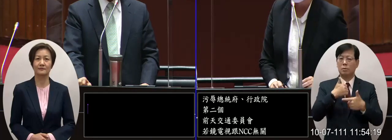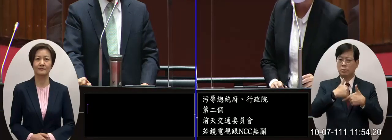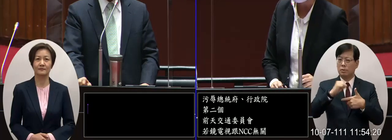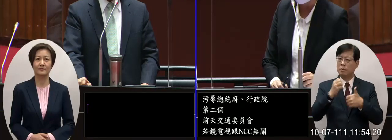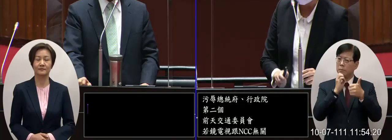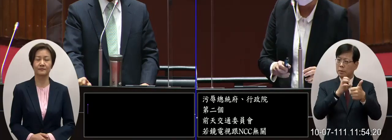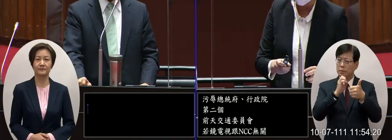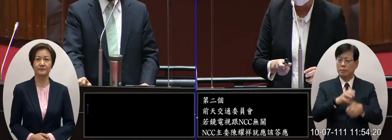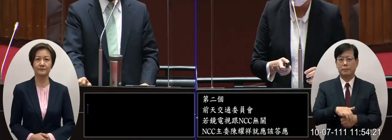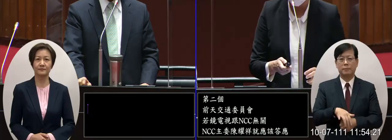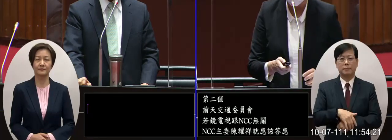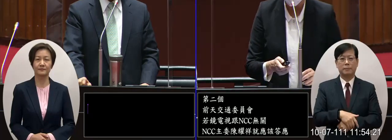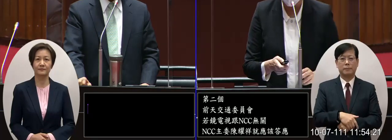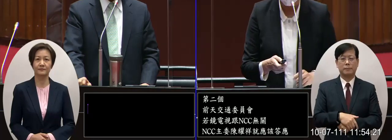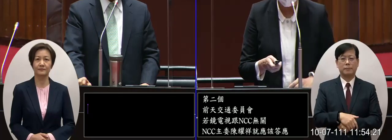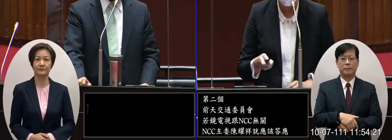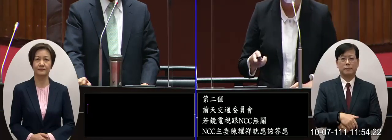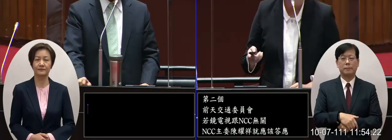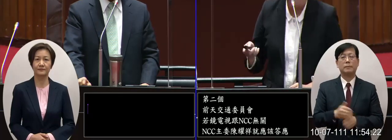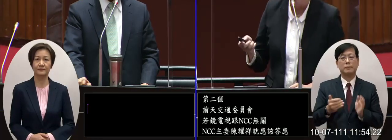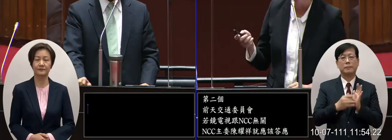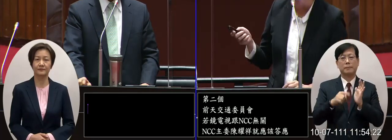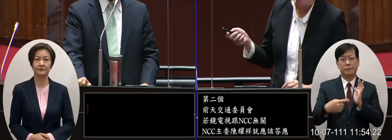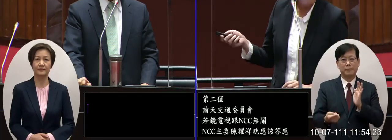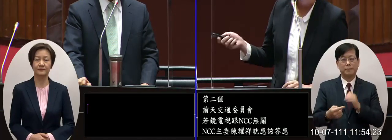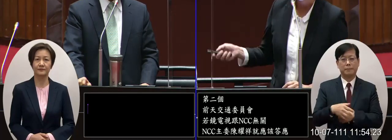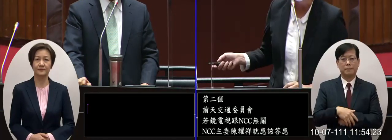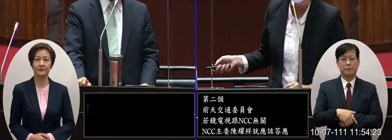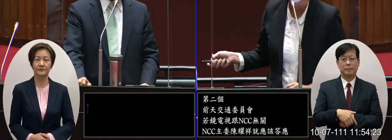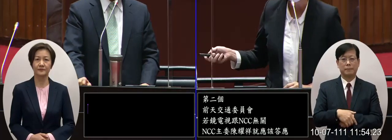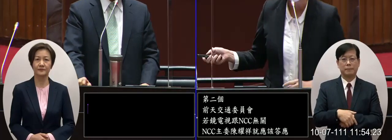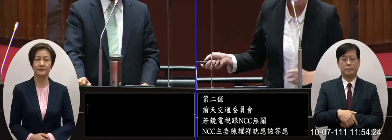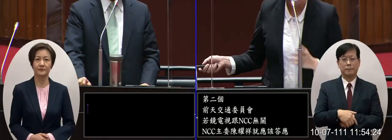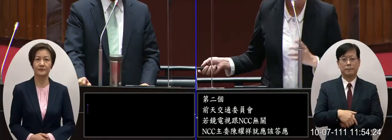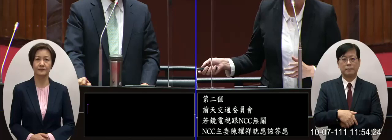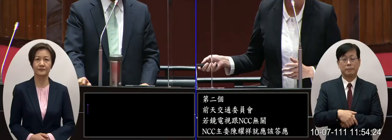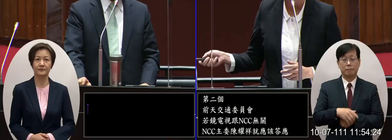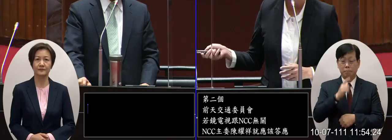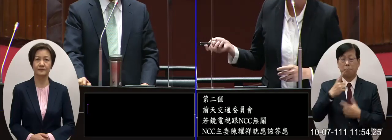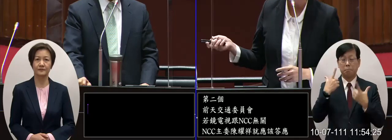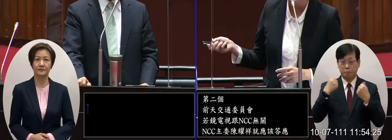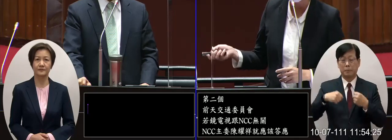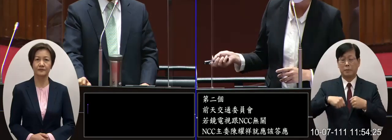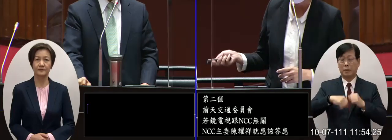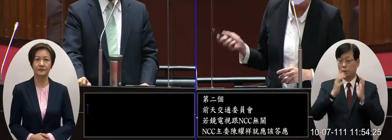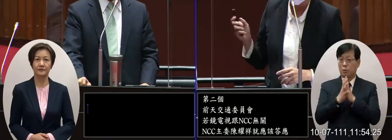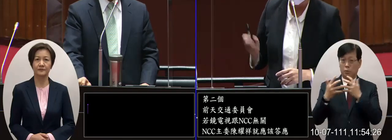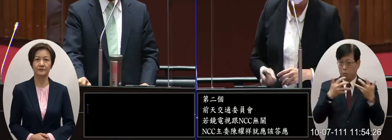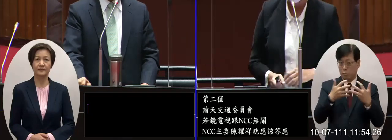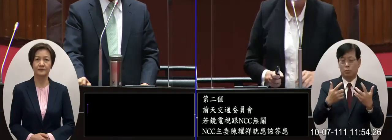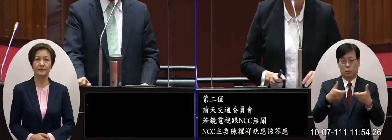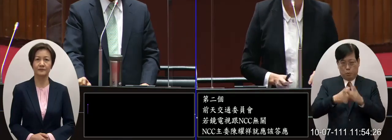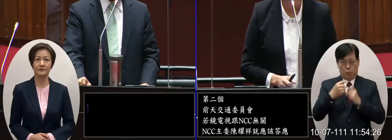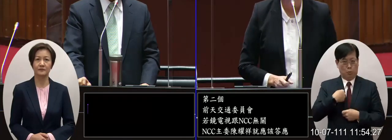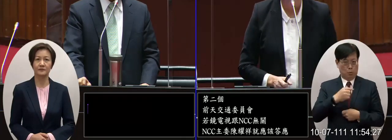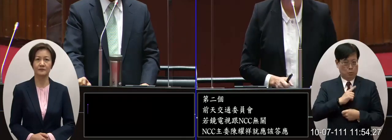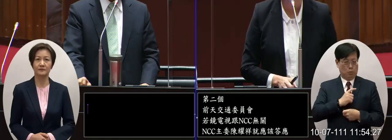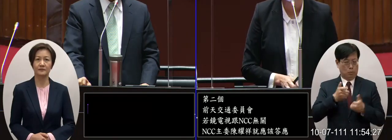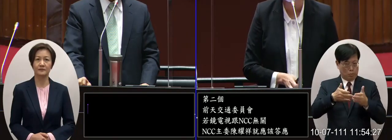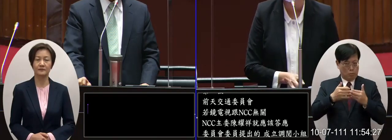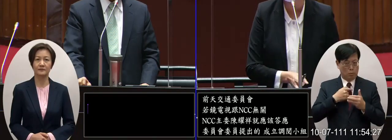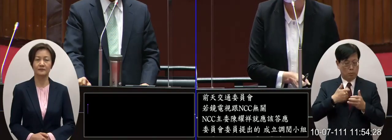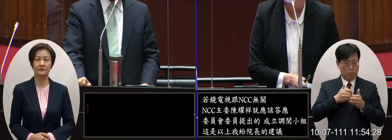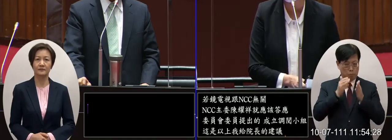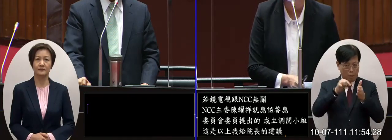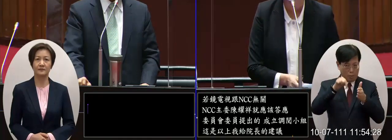给院长的一个建议。好，接下来我还是我想这个总质询还是回到我的很重要的一